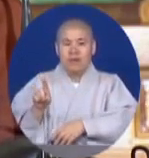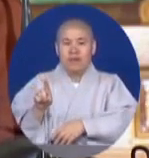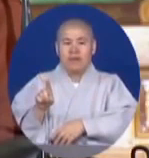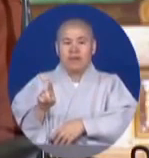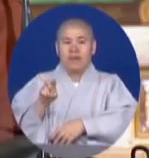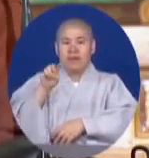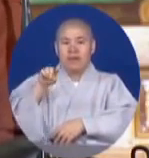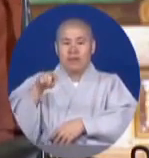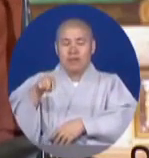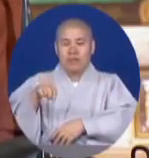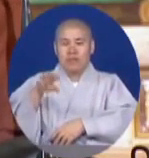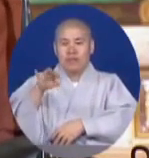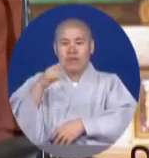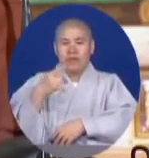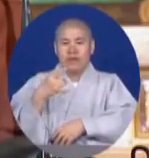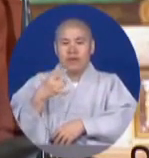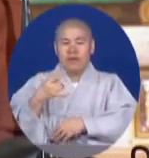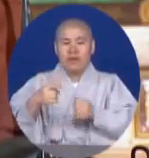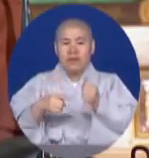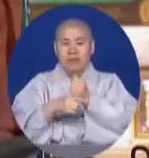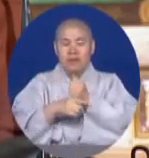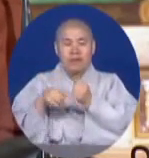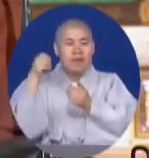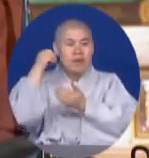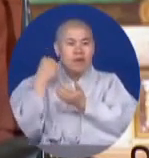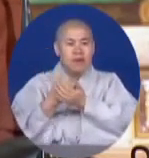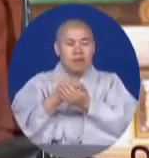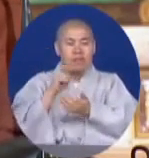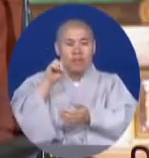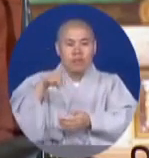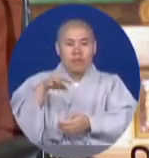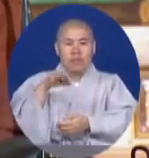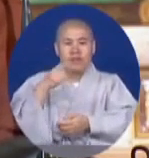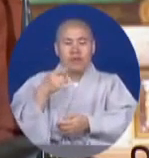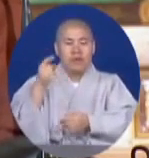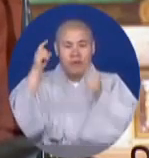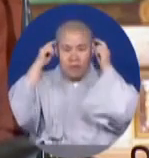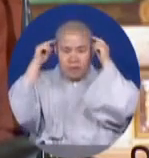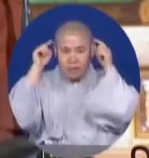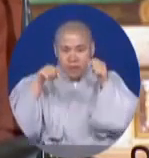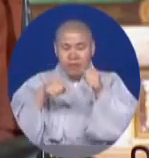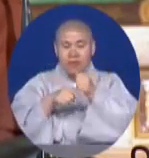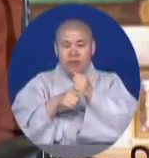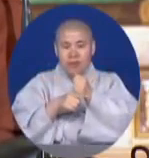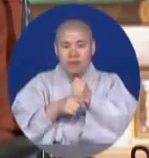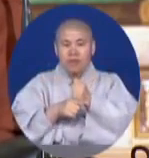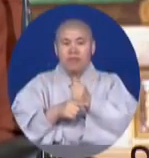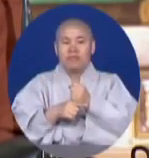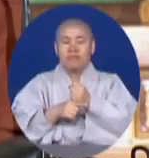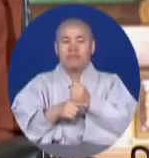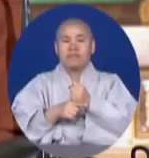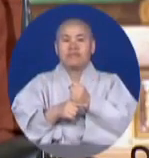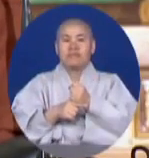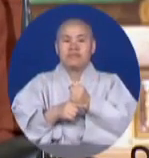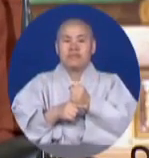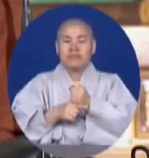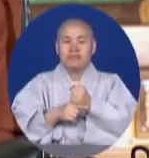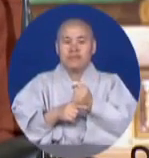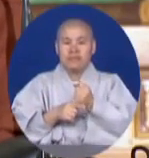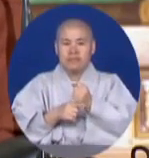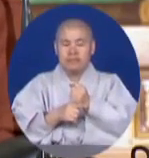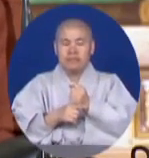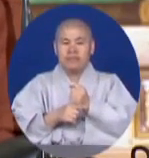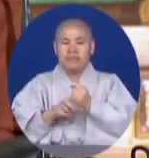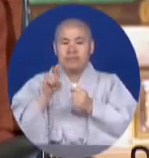뜻없는 건 어리석은 거거든요. 없을 무자, 뜻의 자, 오르의 자를 불교에서는 뜻이라고